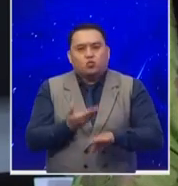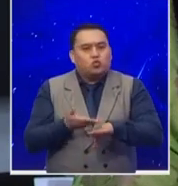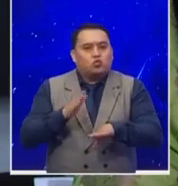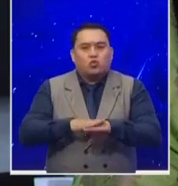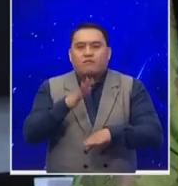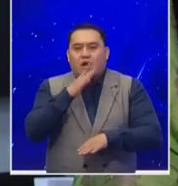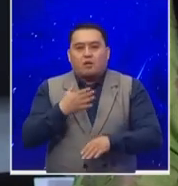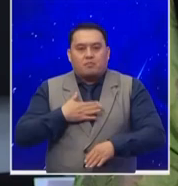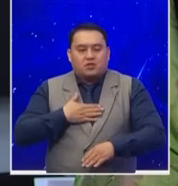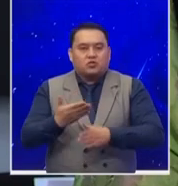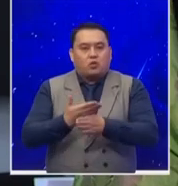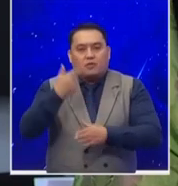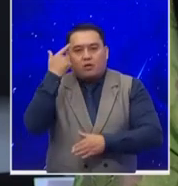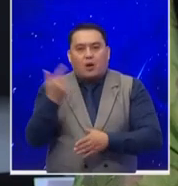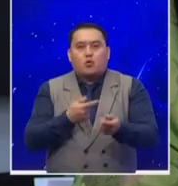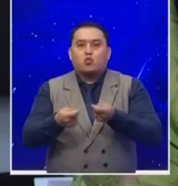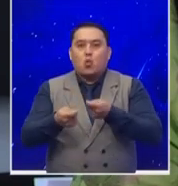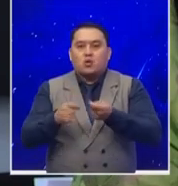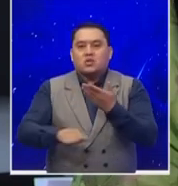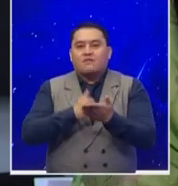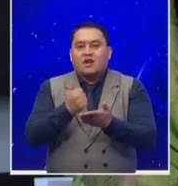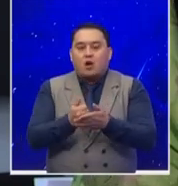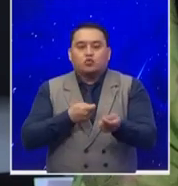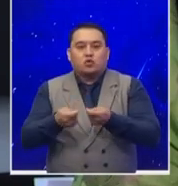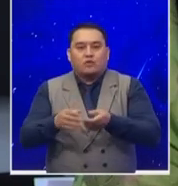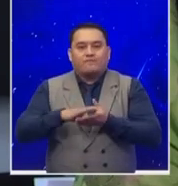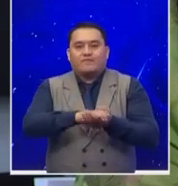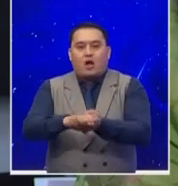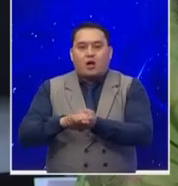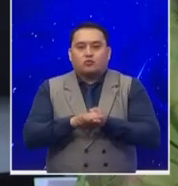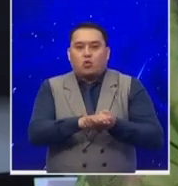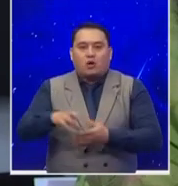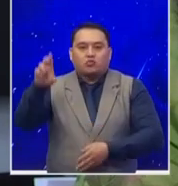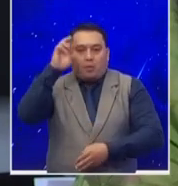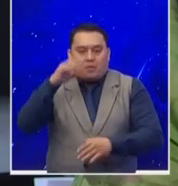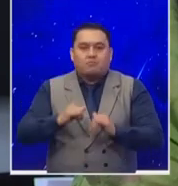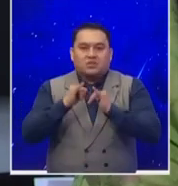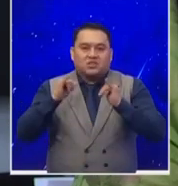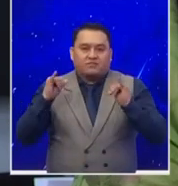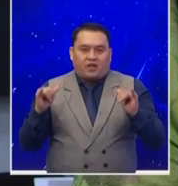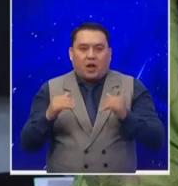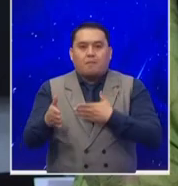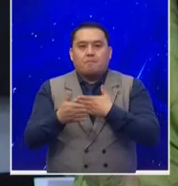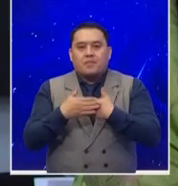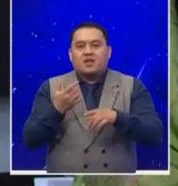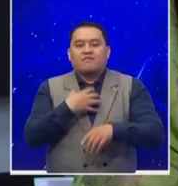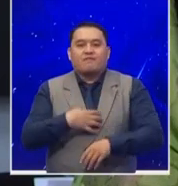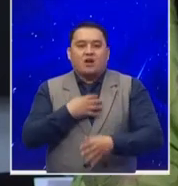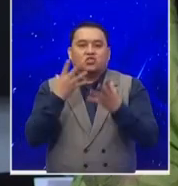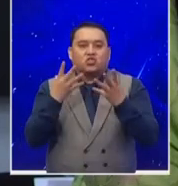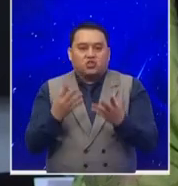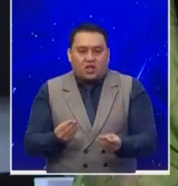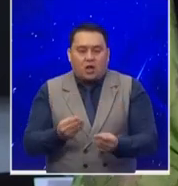трудности, однако благодаря грамотному руководству Елбасы и сплоченности всей страны мы процветаем. В преддверии такой знаменательной